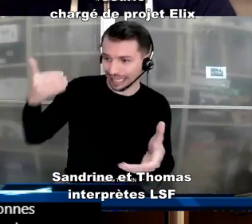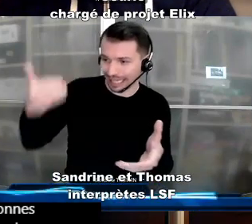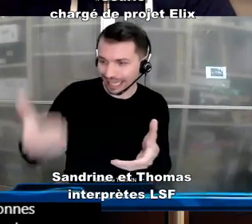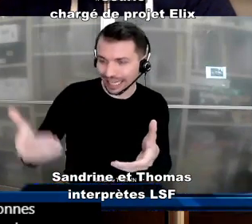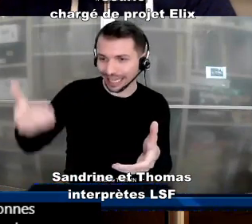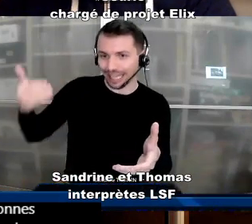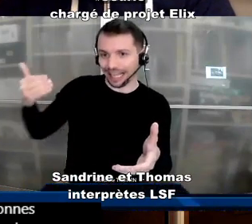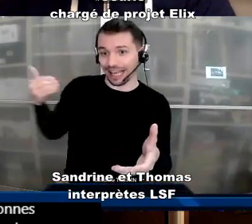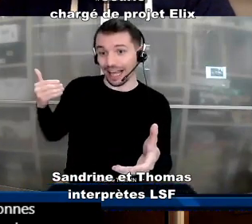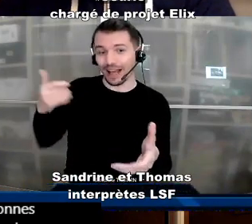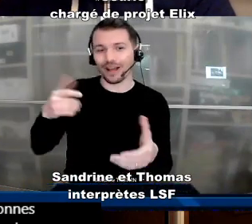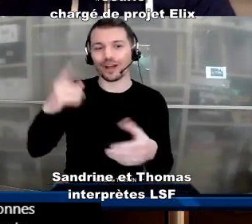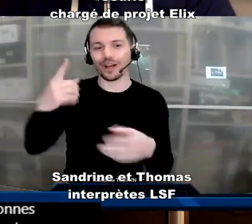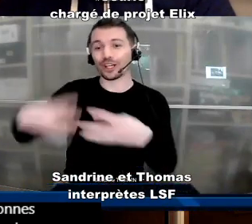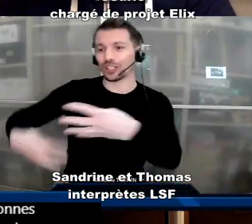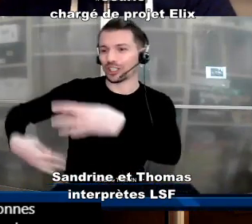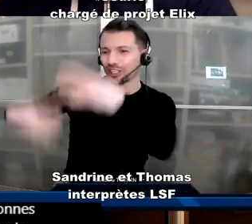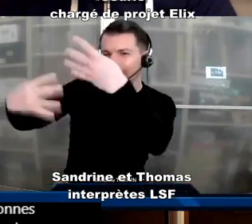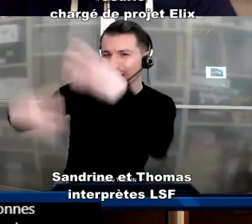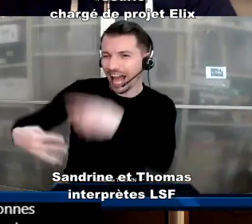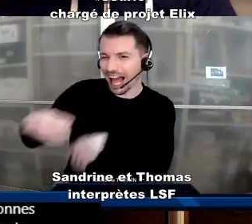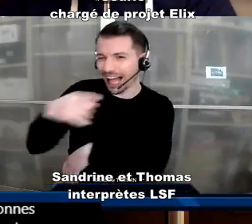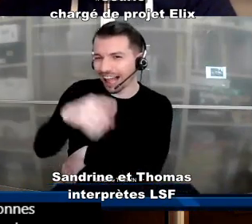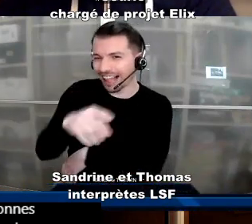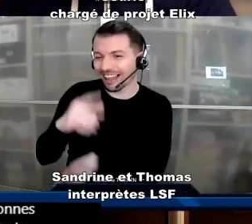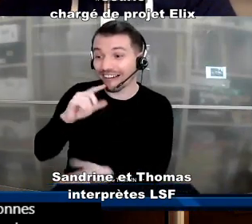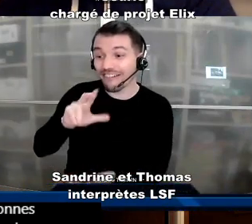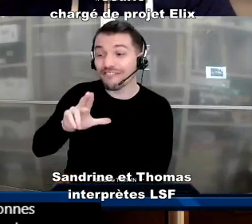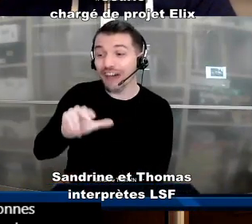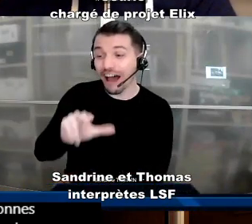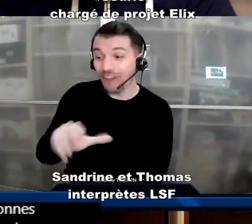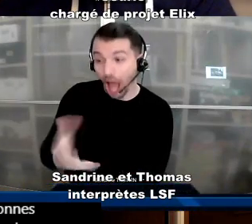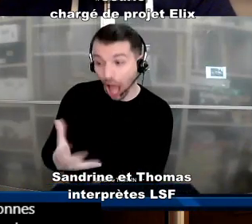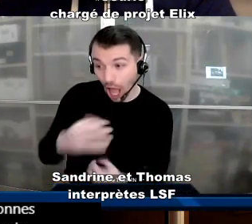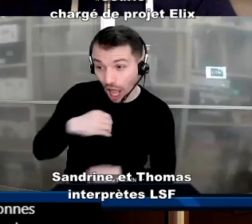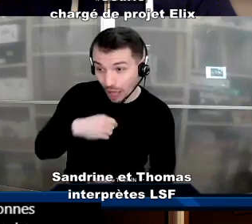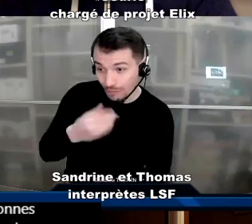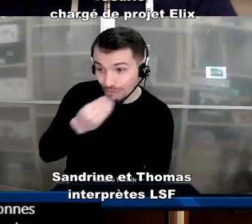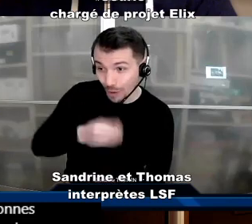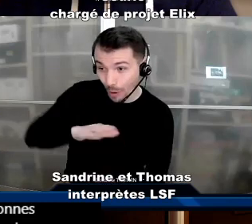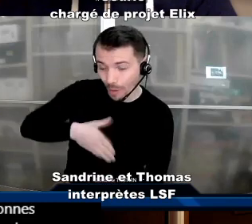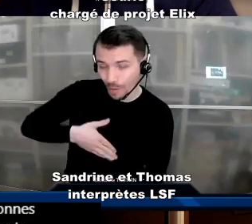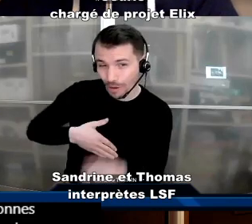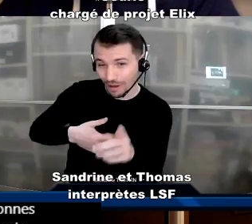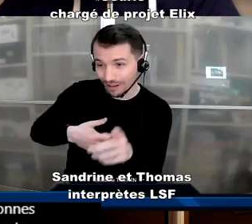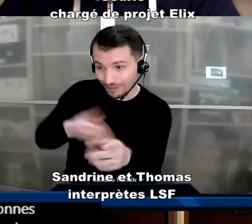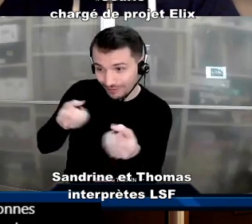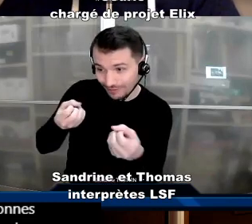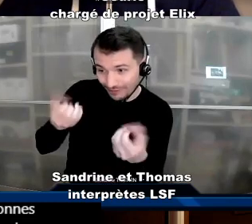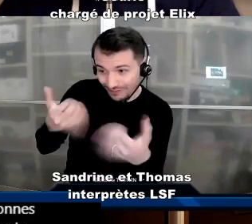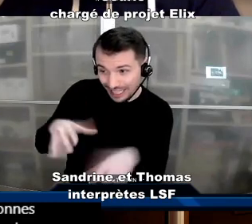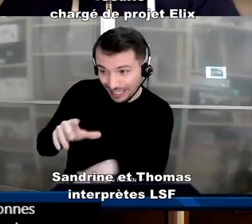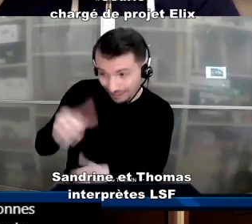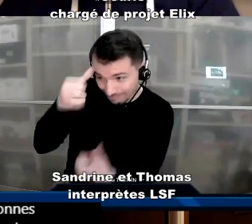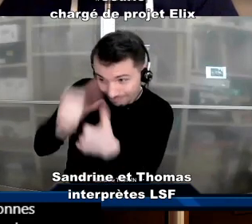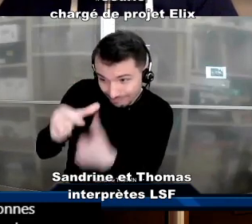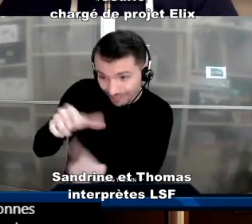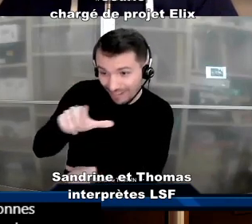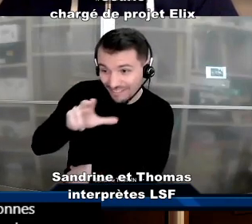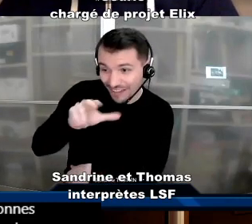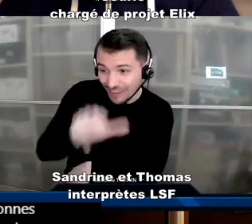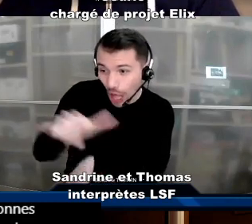Dans le chat, au début, il disait « Laurent, tu as révisé le va-va pour voir si Mélanie allait te gronder, que tu avais bien retenu le